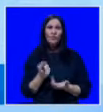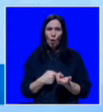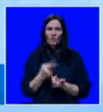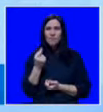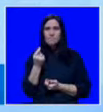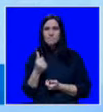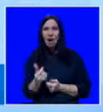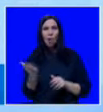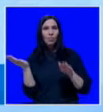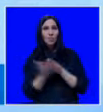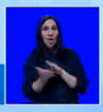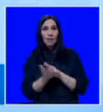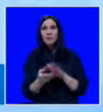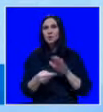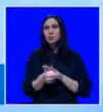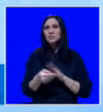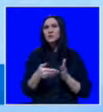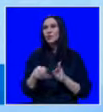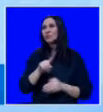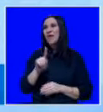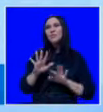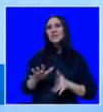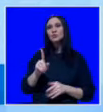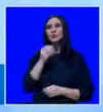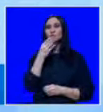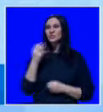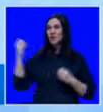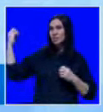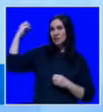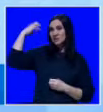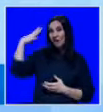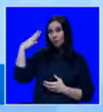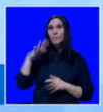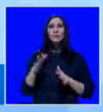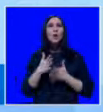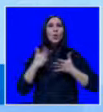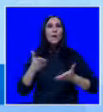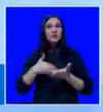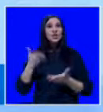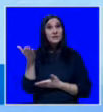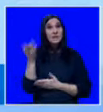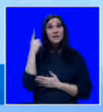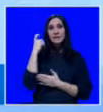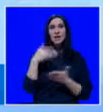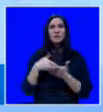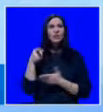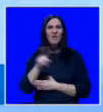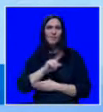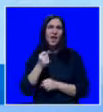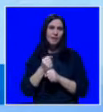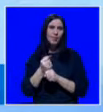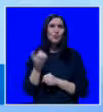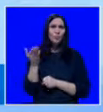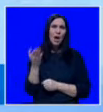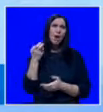нещо, което се случва на светло. И предполагам, че огромната част от тези сигнали и заради това не е работено по